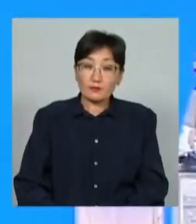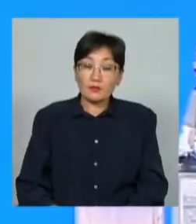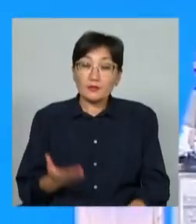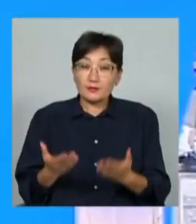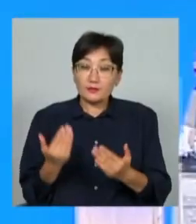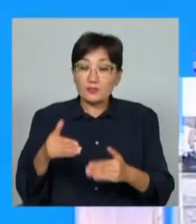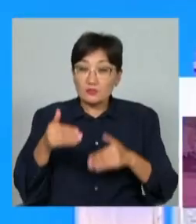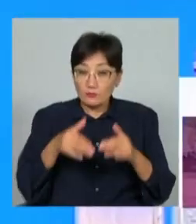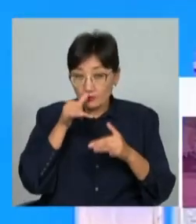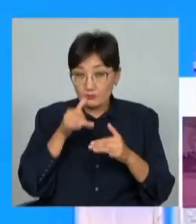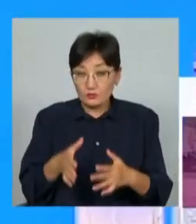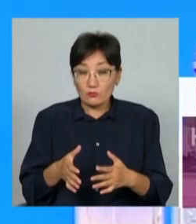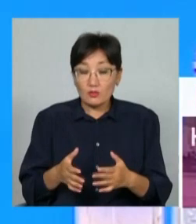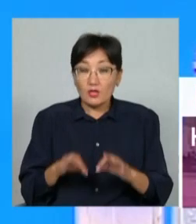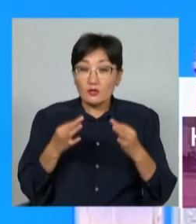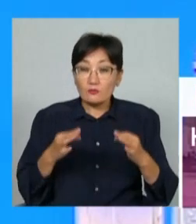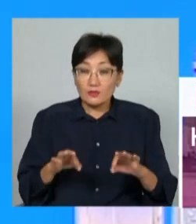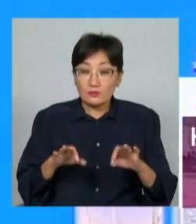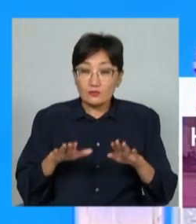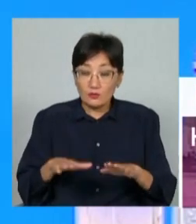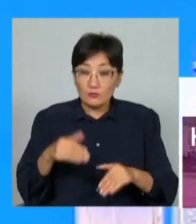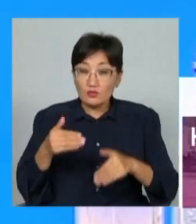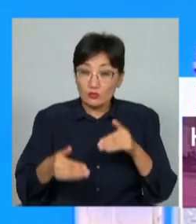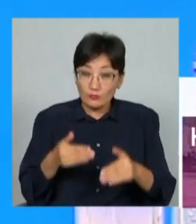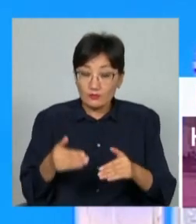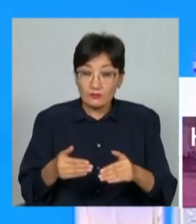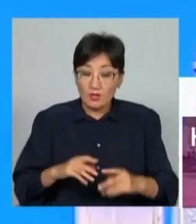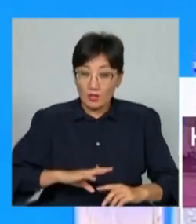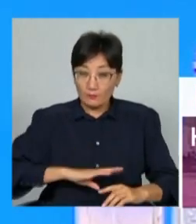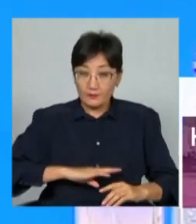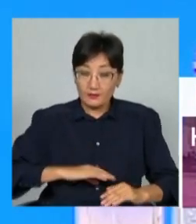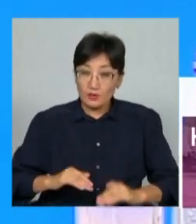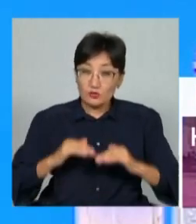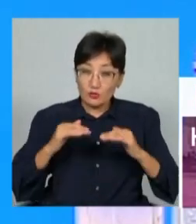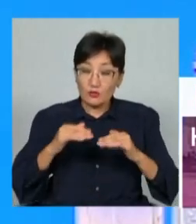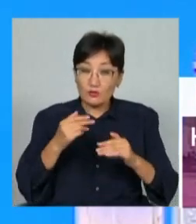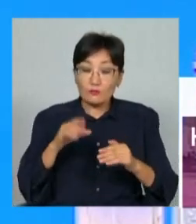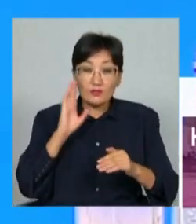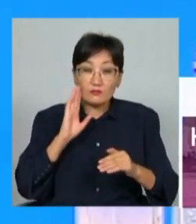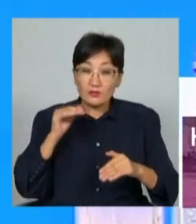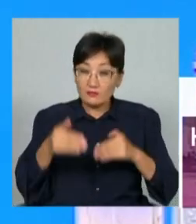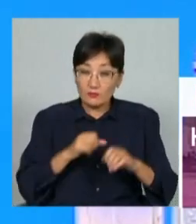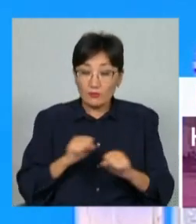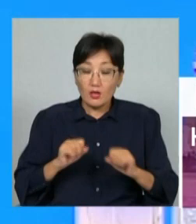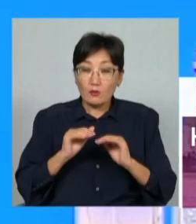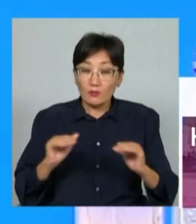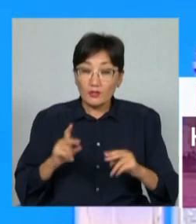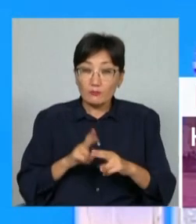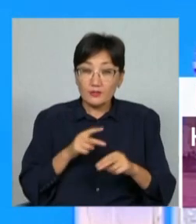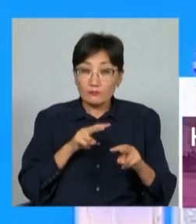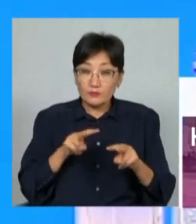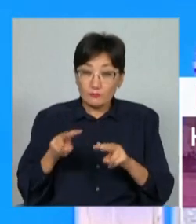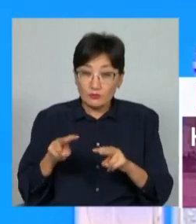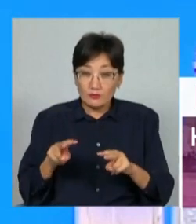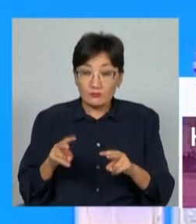Егер сіз жүзе алмайтын болсаңыз, рұқсат етілген жерде шомылсаңыз да, белден жоғары суға кірмеңіз. Балаларды қараусыз қалдырмай, шомылу кезінде